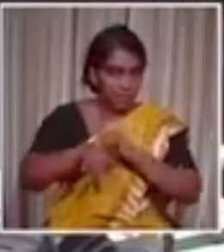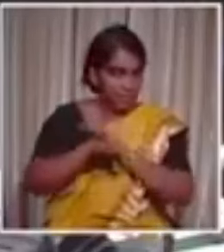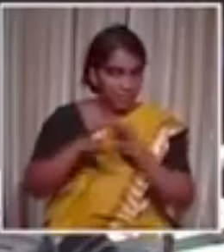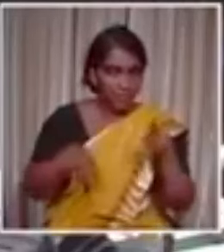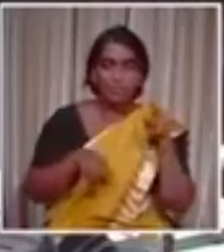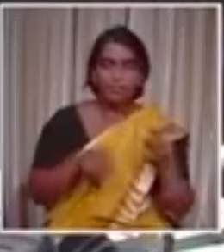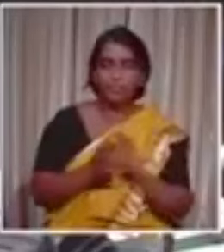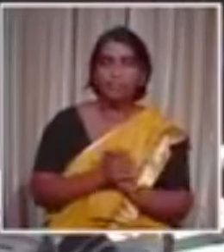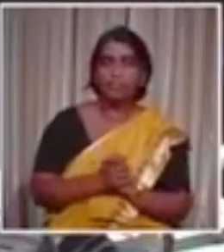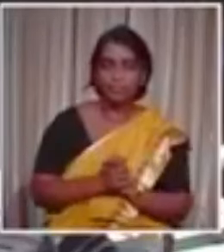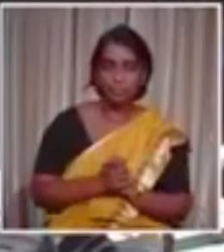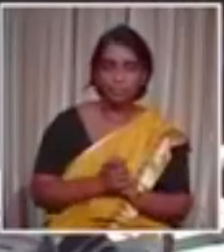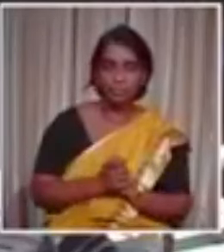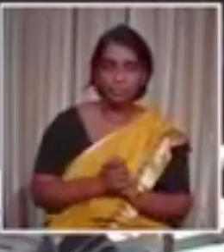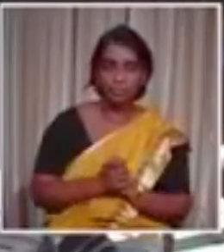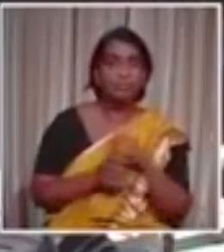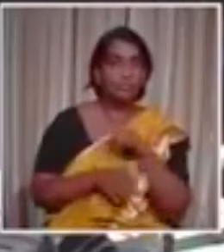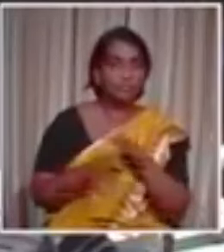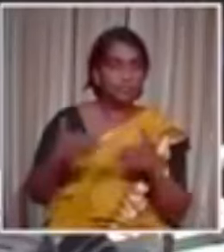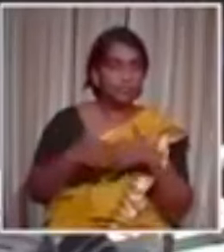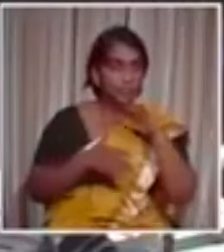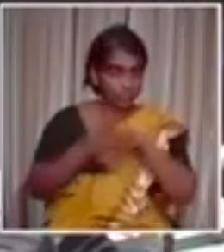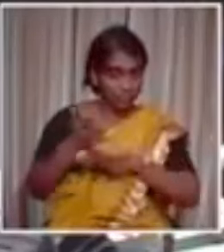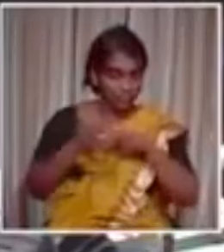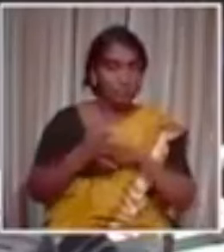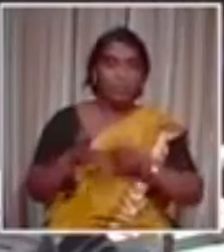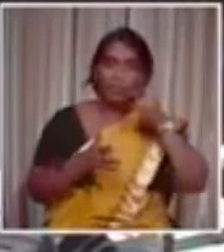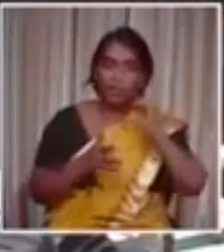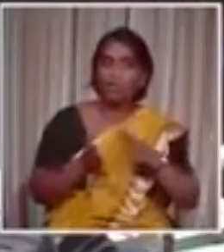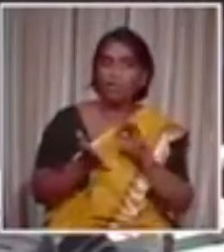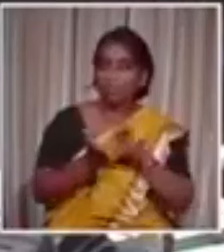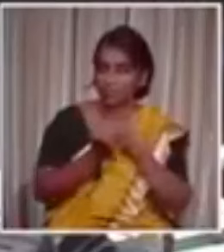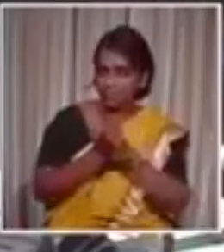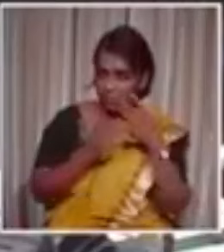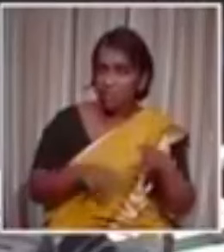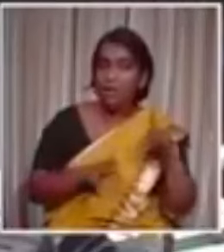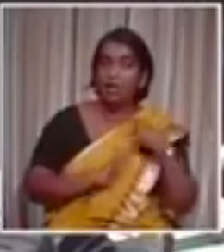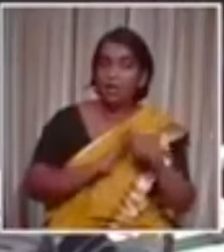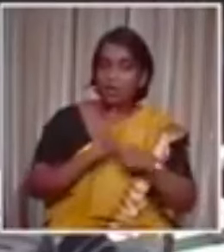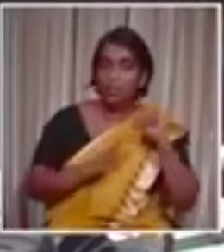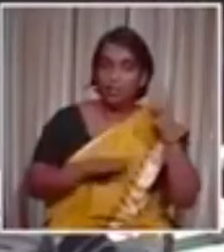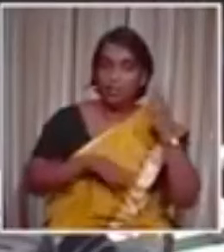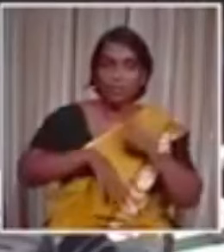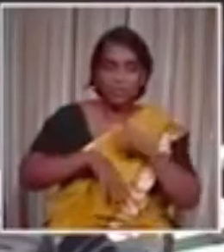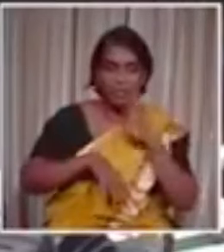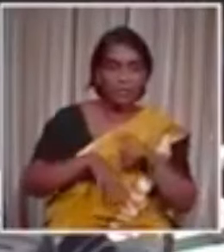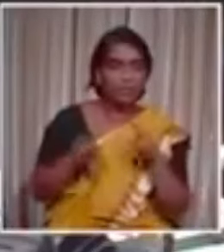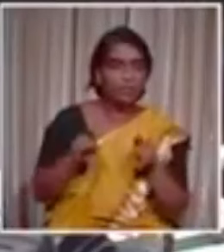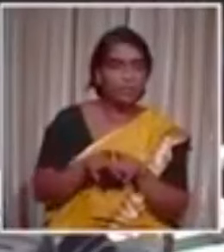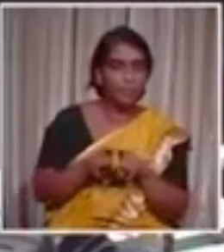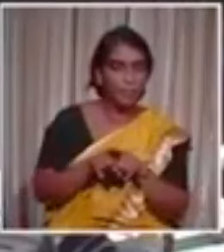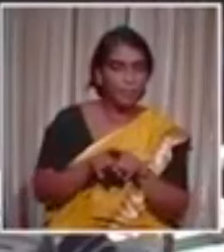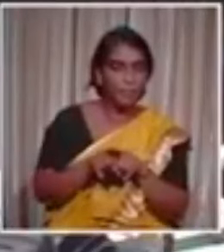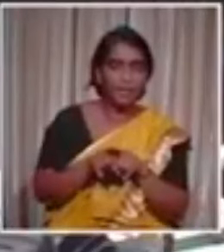cabinet patrika wata e cabinet patrika wata cabinet mandala anumathi dunna lankaye palaweni watawata mata wada addakin methi Mahinda Rajapaksa